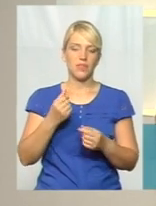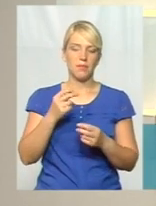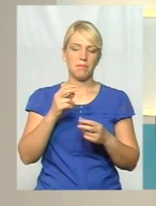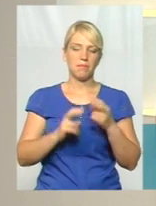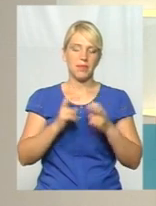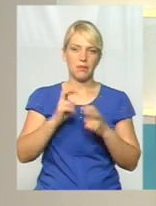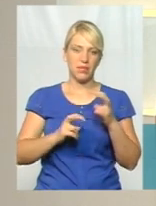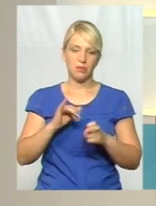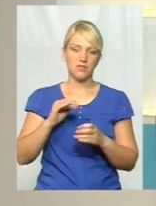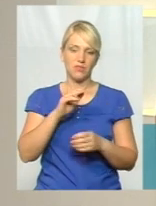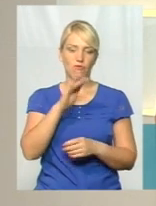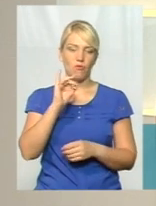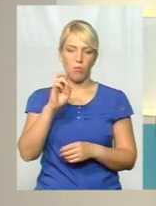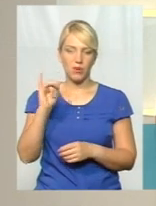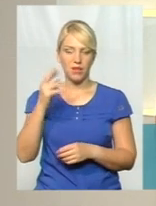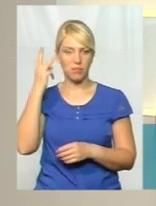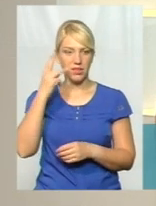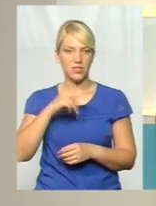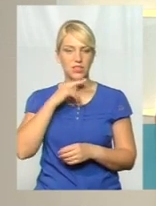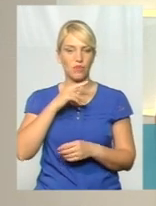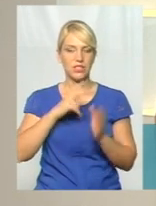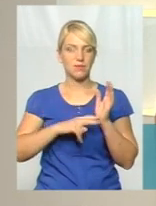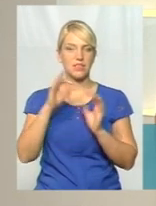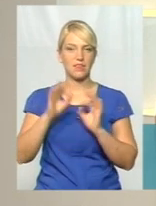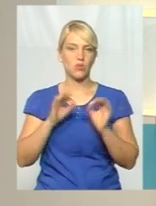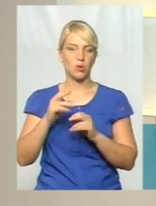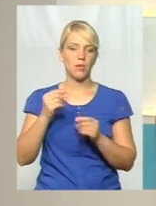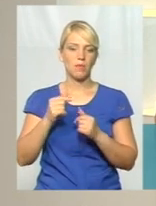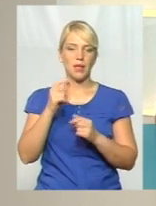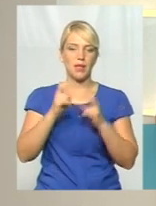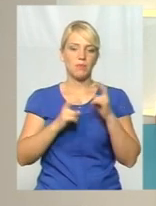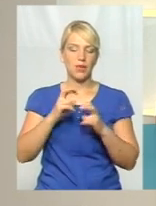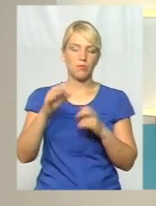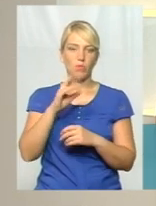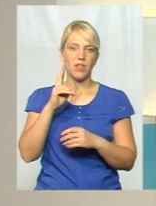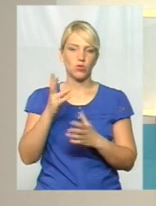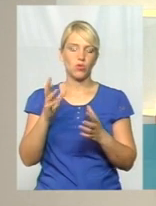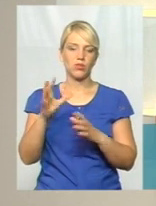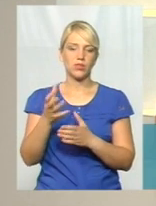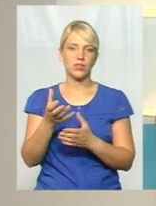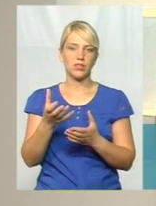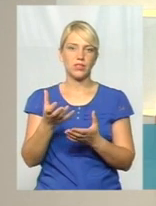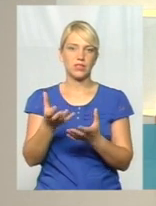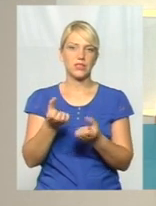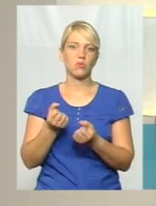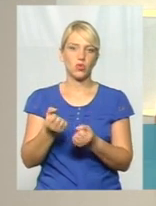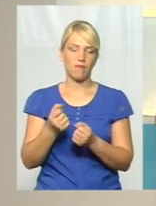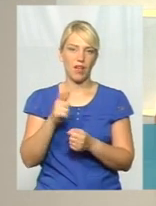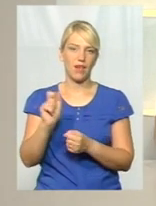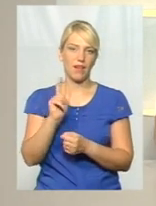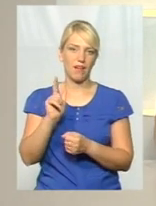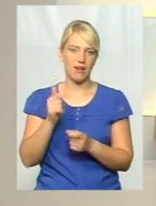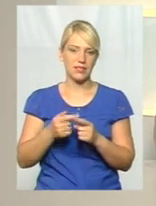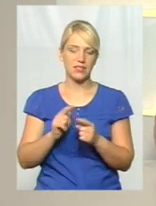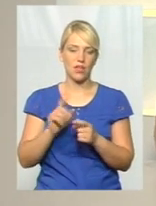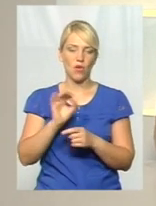ФОПи Хмельниччини. Одразу зауважу, 70% підприємств області, які споживають газ, а це дані з офіційного сайту